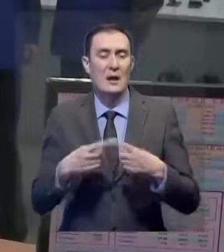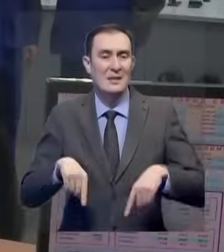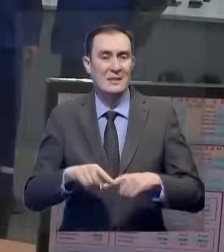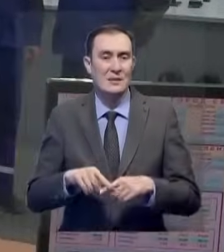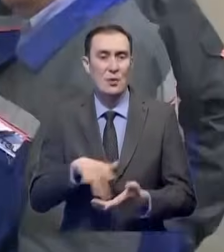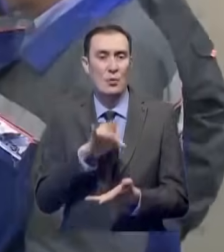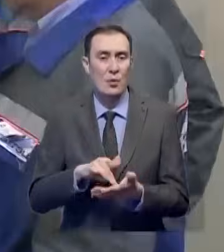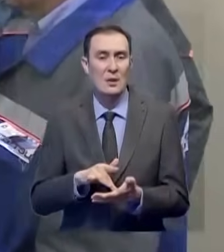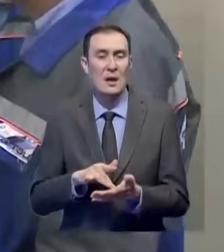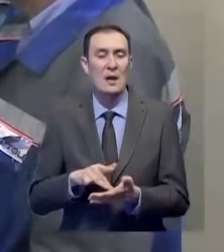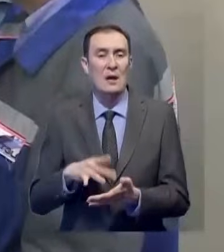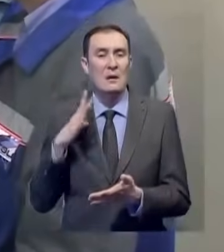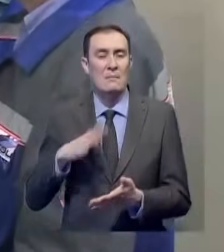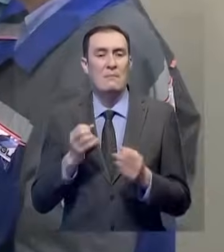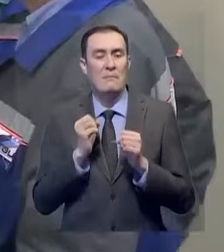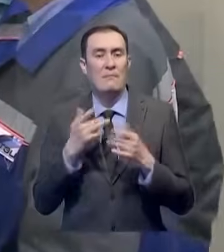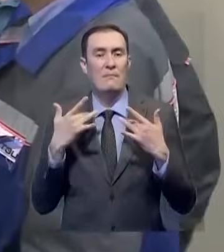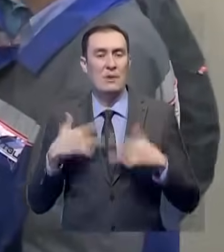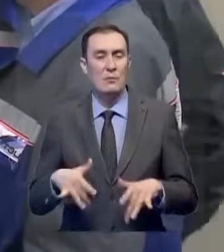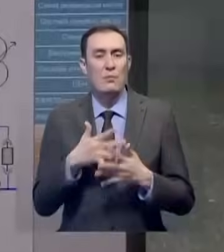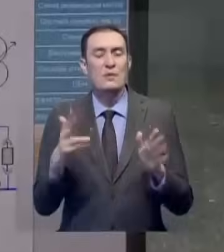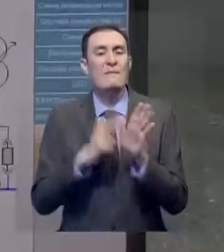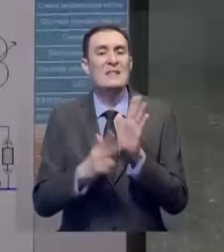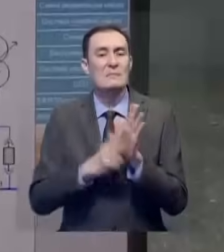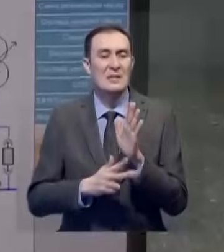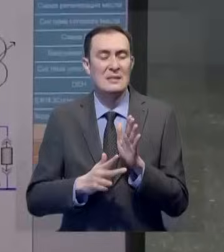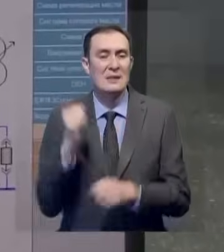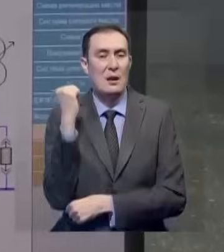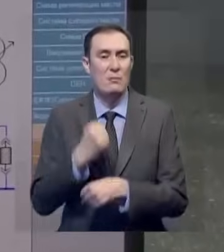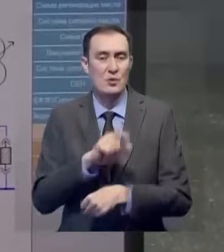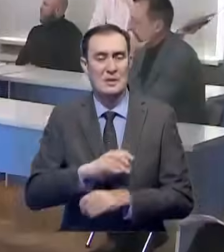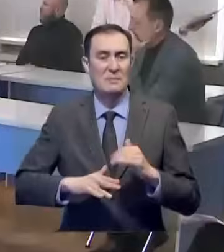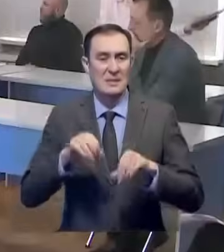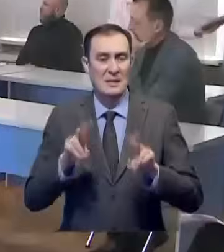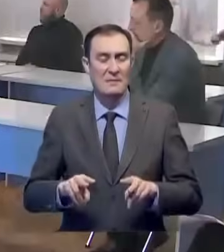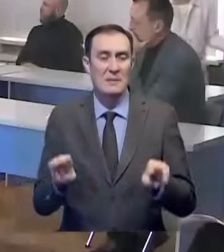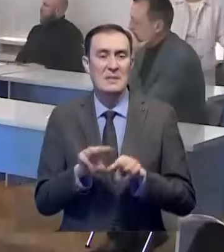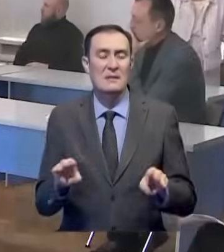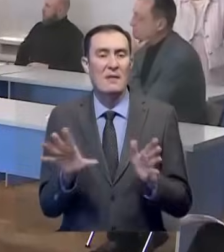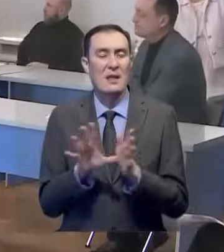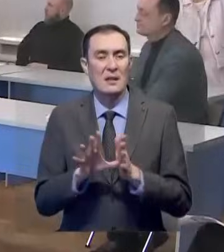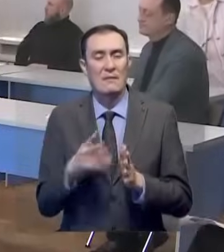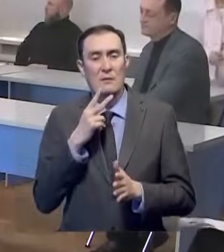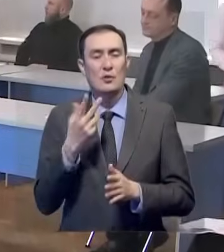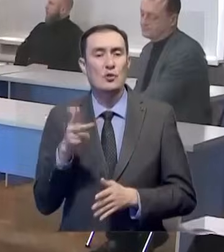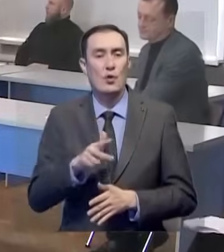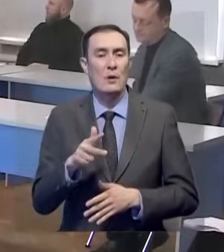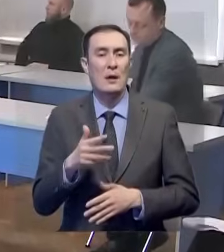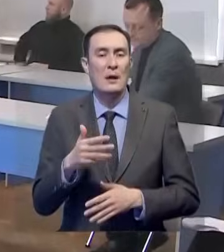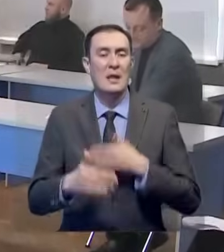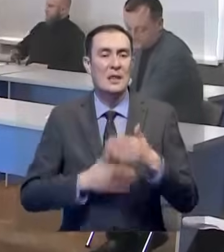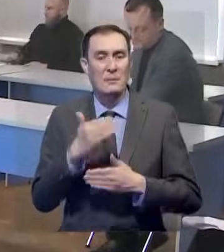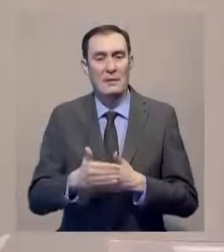теплоснабжающие организации города покинули больше 80 специалистов. В Минэнерго рассматривают план трехэтапного контроля